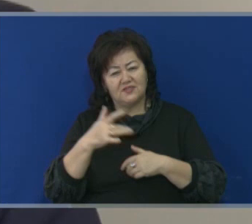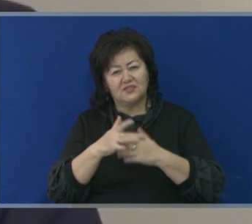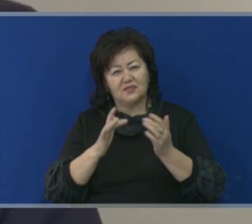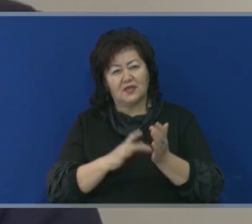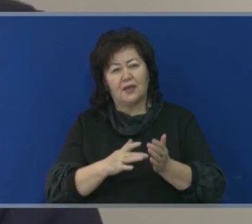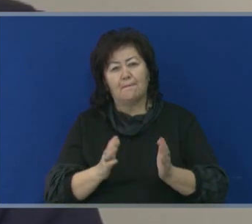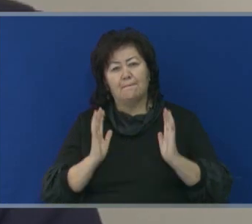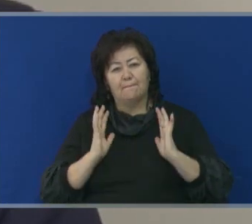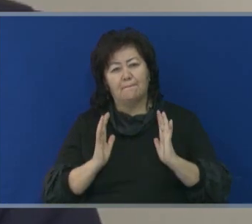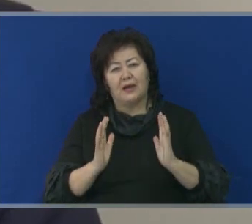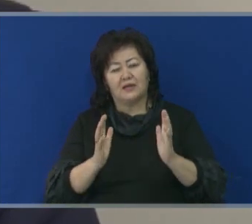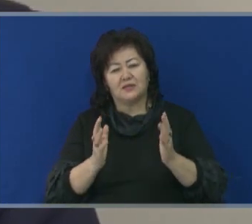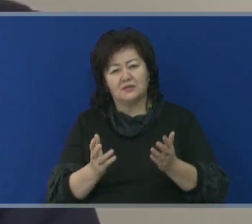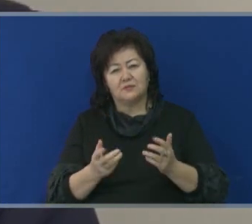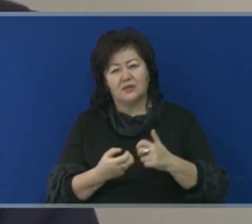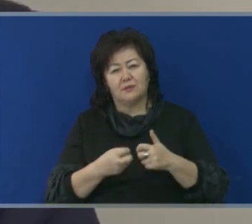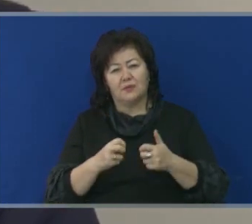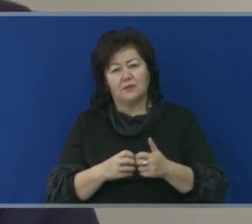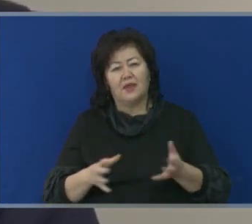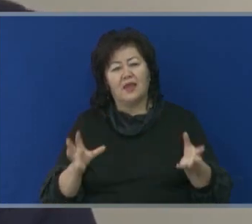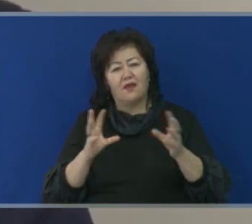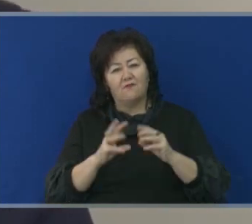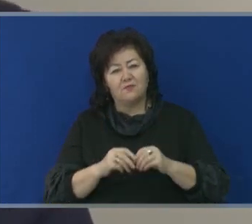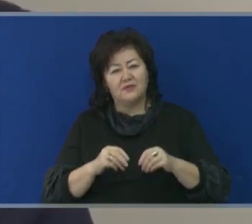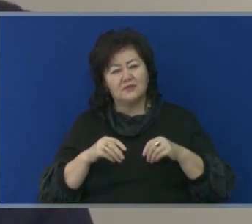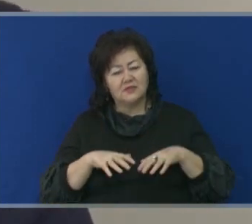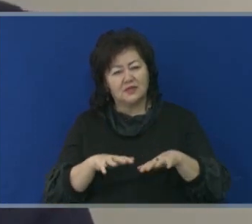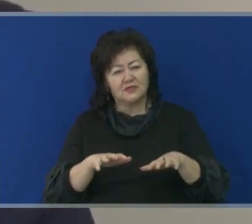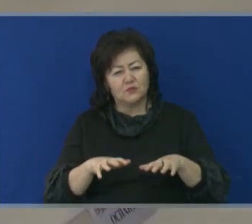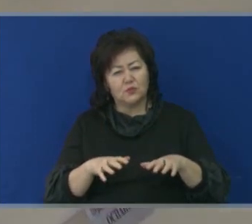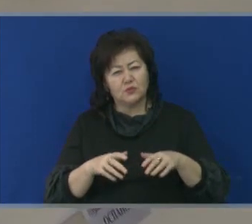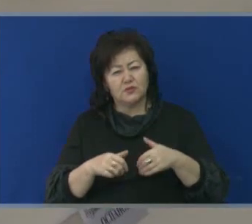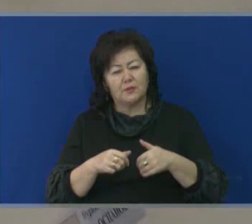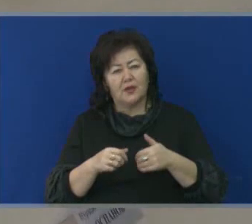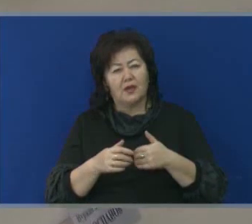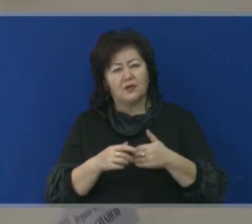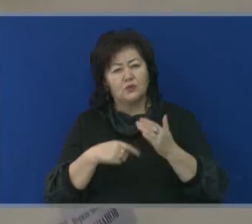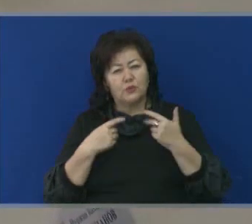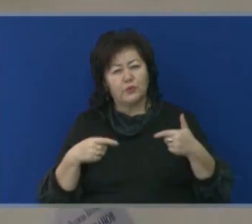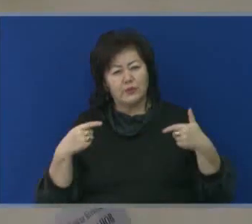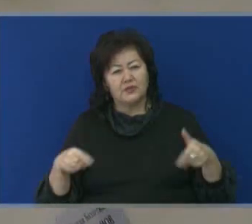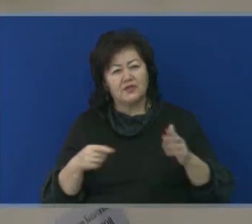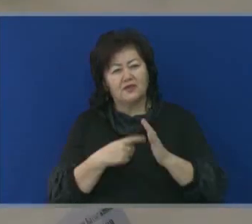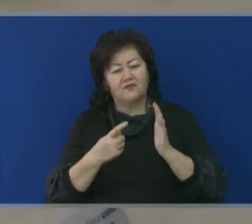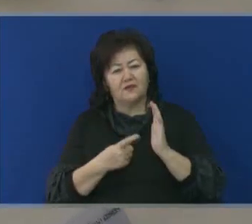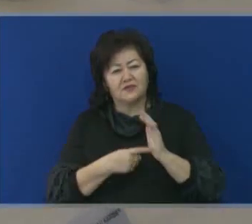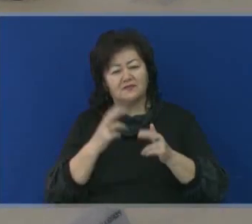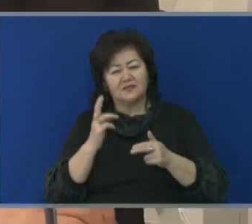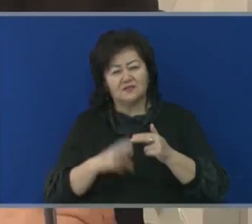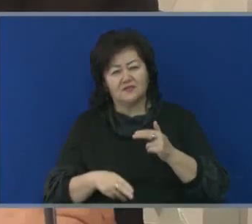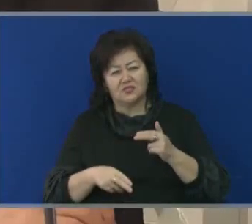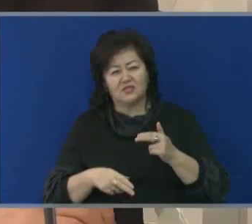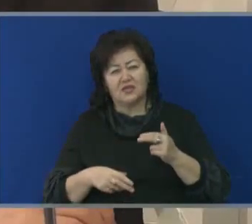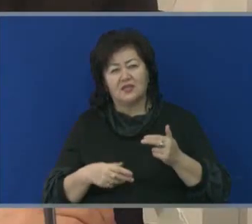проблеме парка. Вы правильно говорите. Вместе мы рассмотрим другие вопросы благоустройства. В завершение совещания аким города остановился